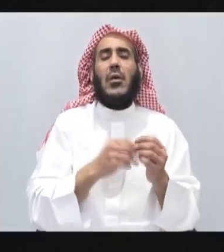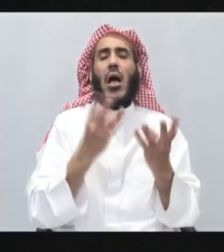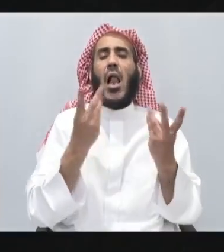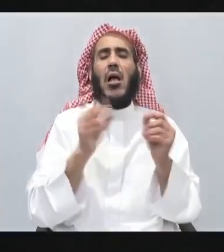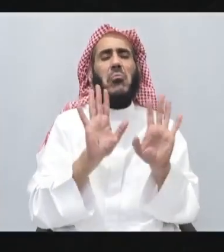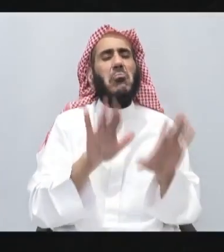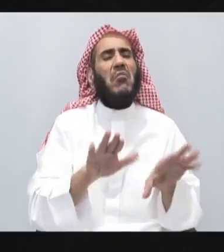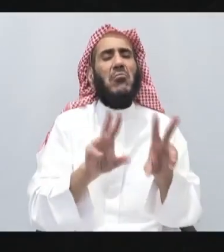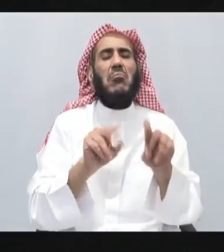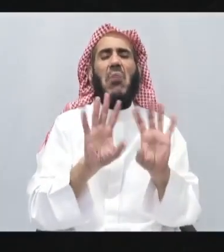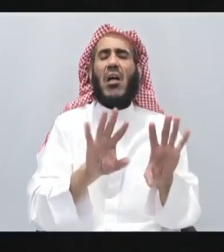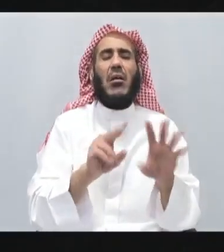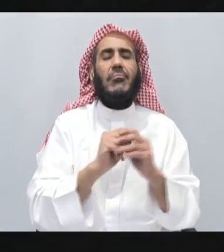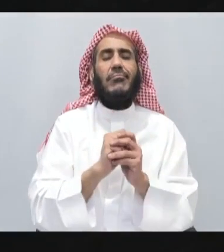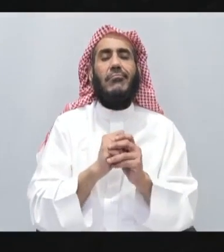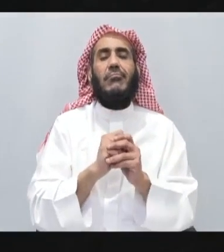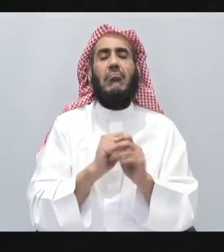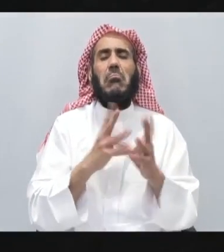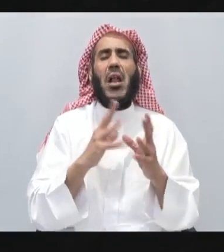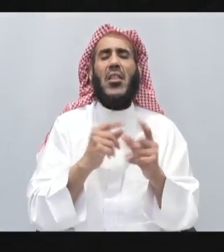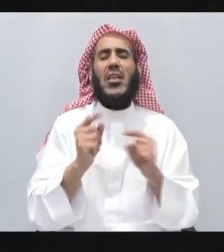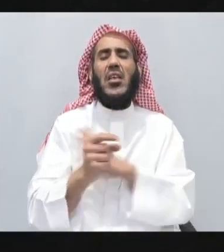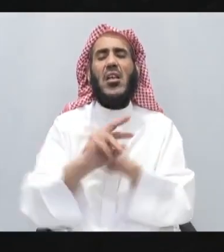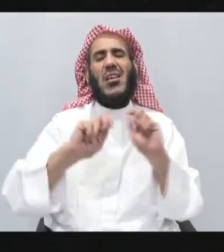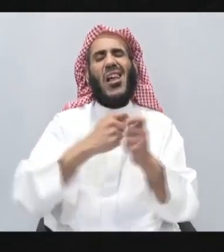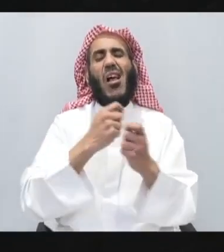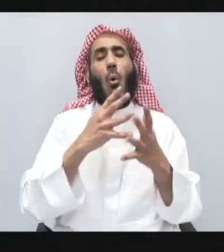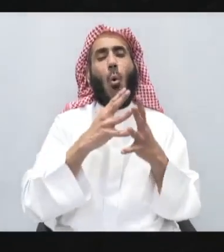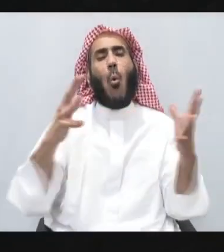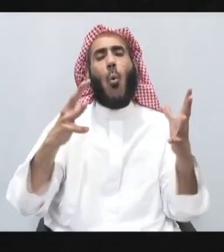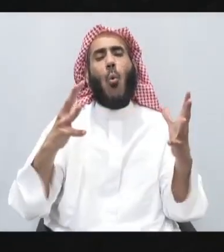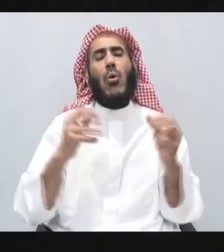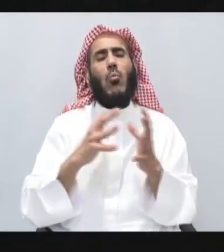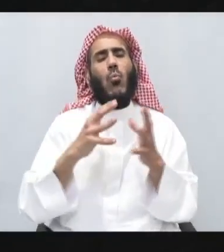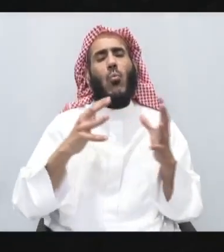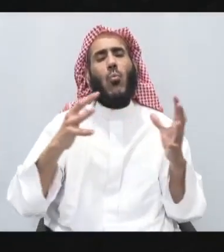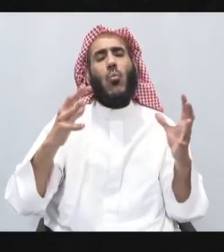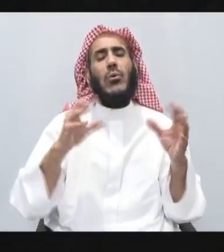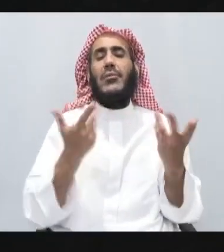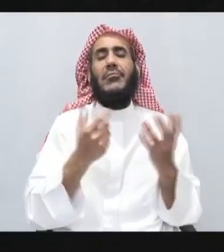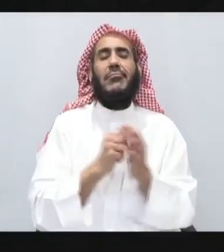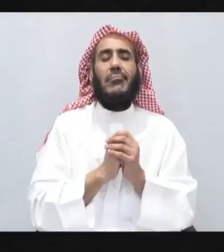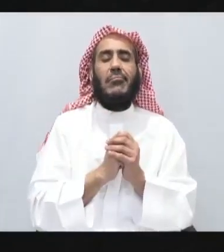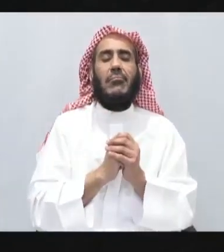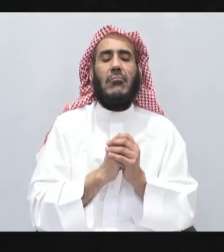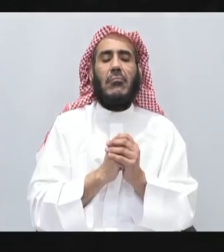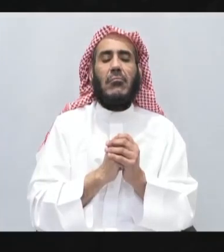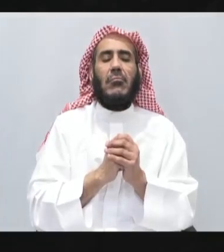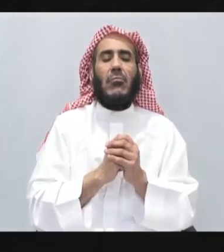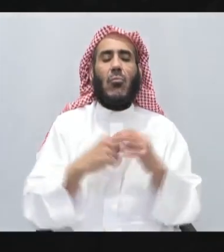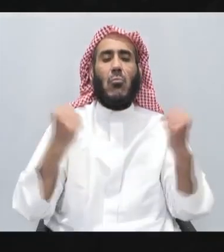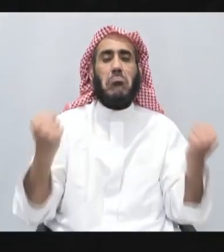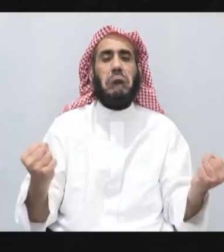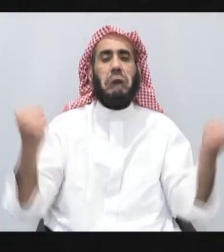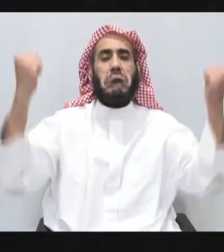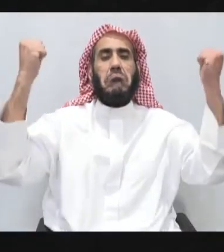يتغير العدد كما هو ما الذي يجعل هذه العضلات تبدا تزداد حجمها ك الرياضيون